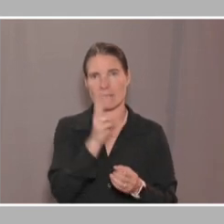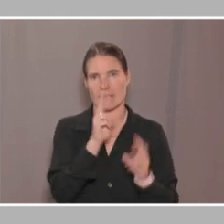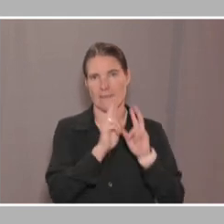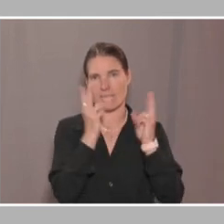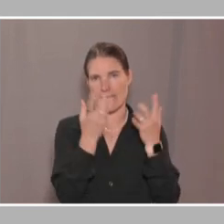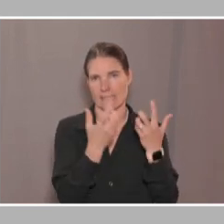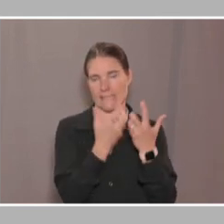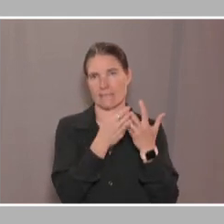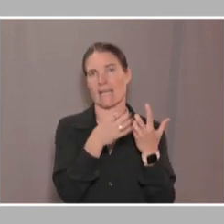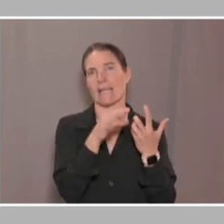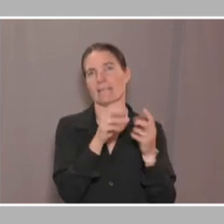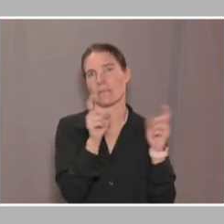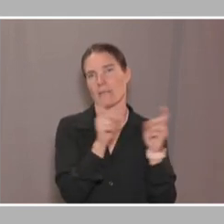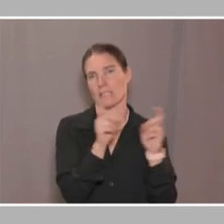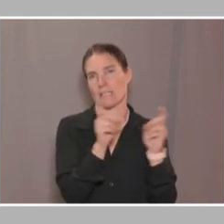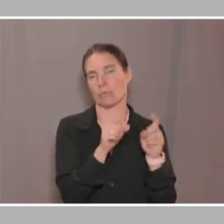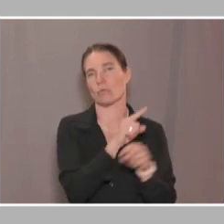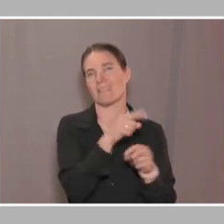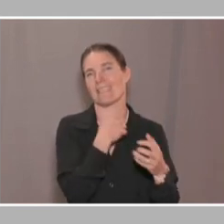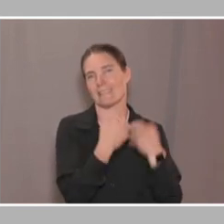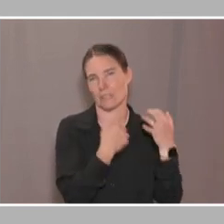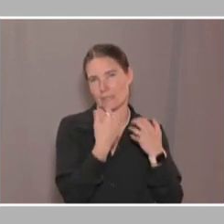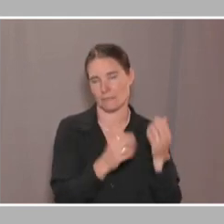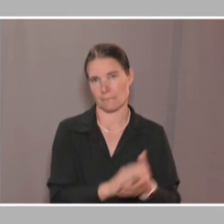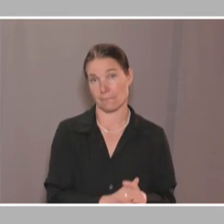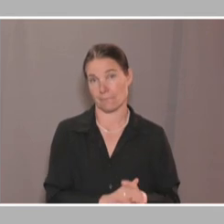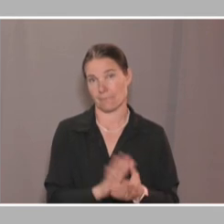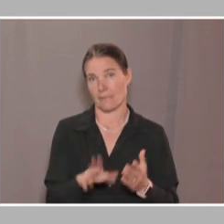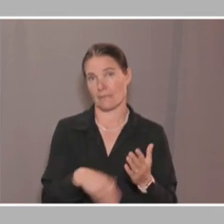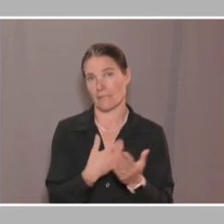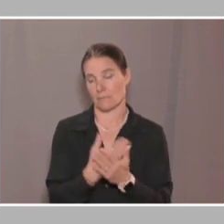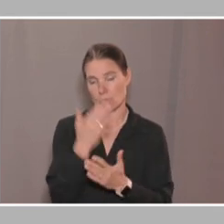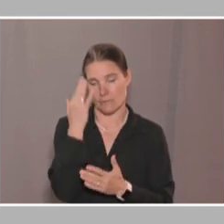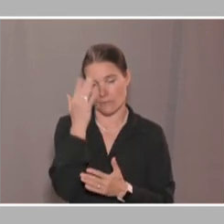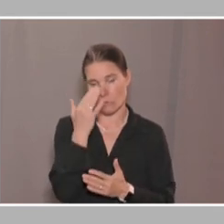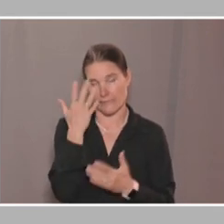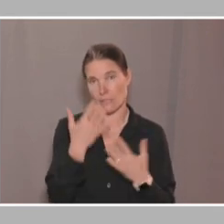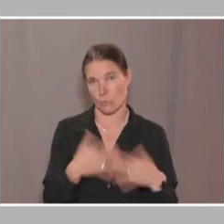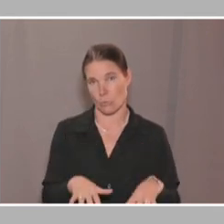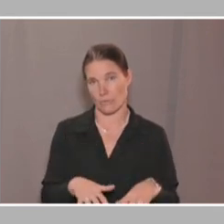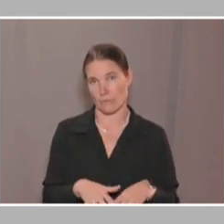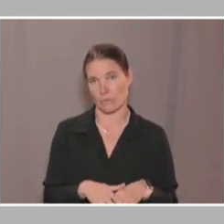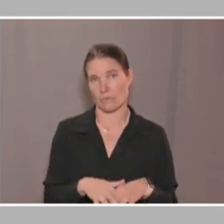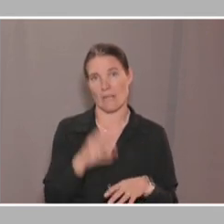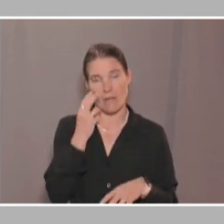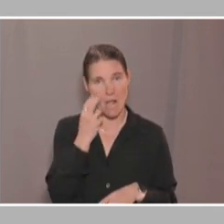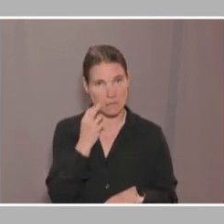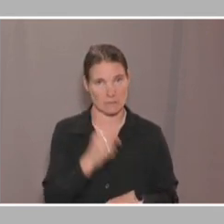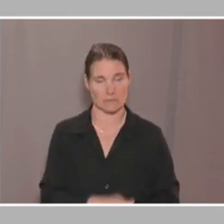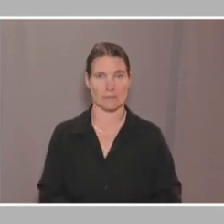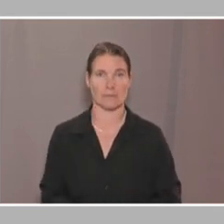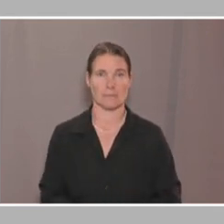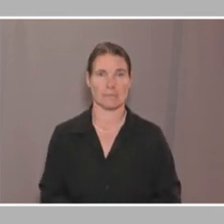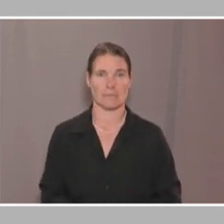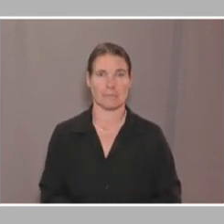die einzige Veranstaltung zur Zeitgeschichte. Das Angebot erscheint theorielos und wirklich antiquiert.